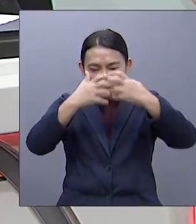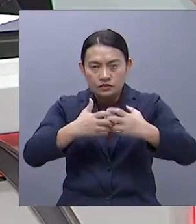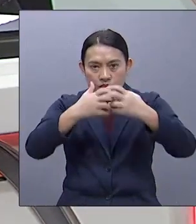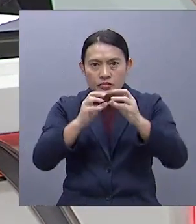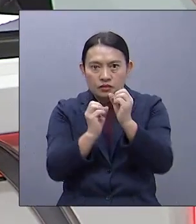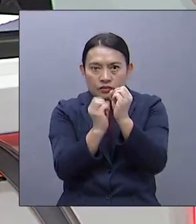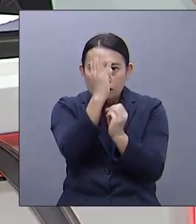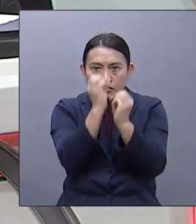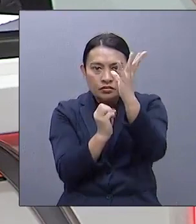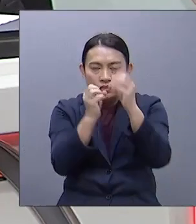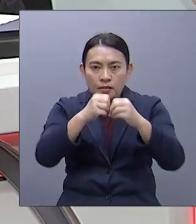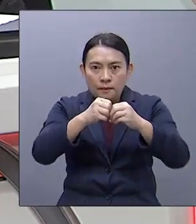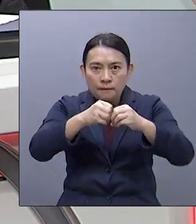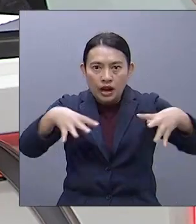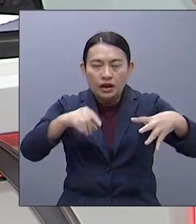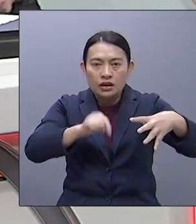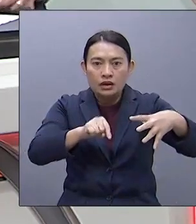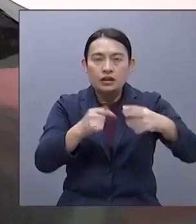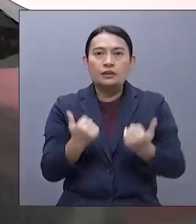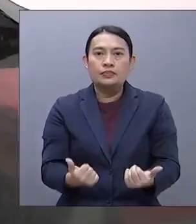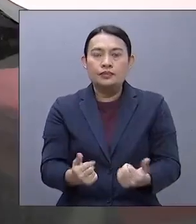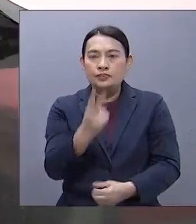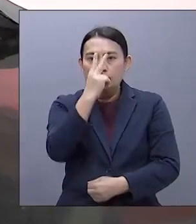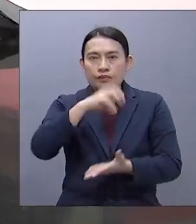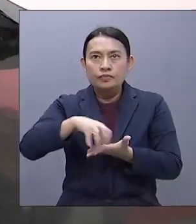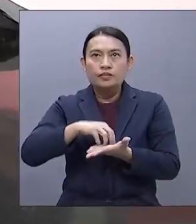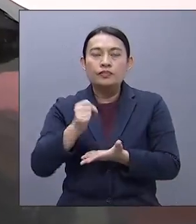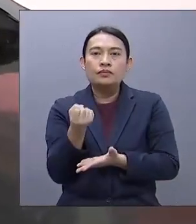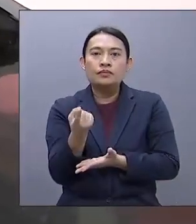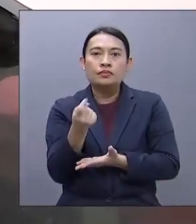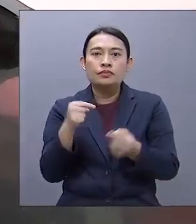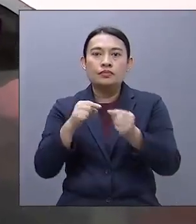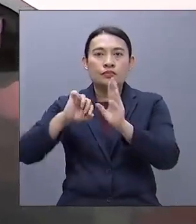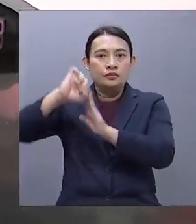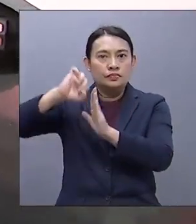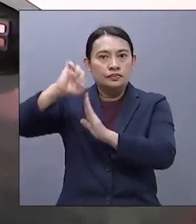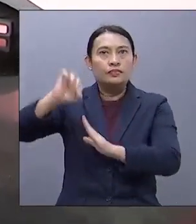วันนี้ติดตามล่าสุดกับคุณปัดเสรีรักรายงานสดมาจากเชียงใหม่ค่ะคุณปัดคะ